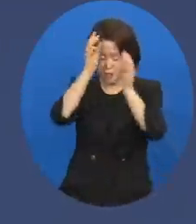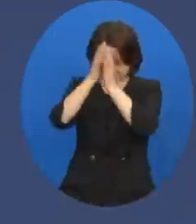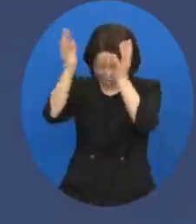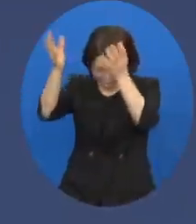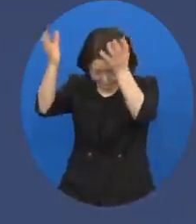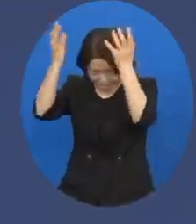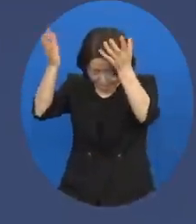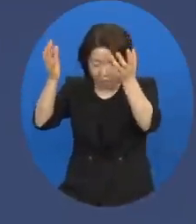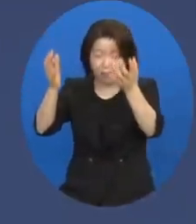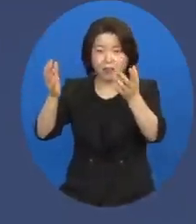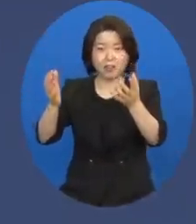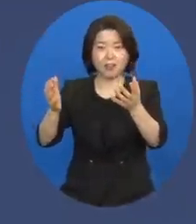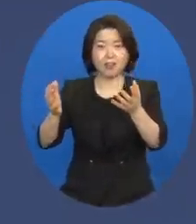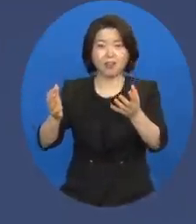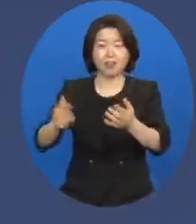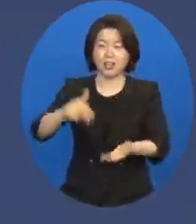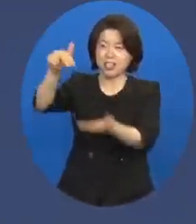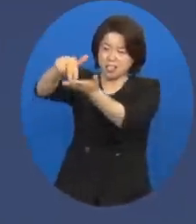주여